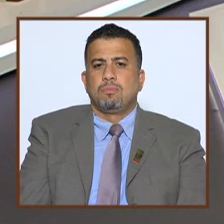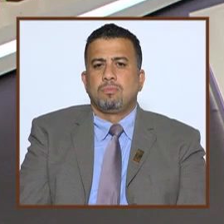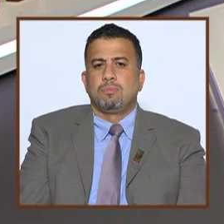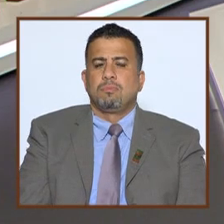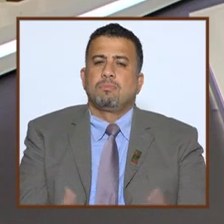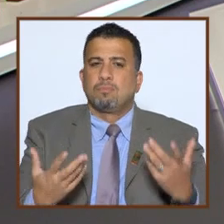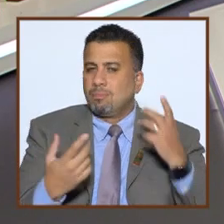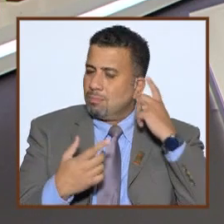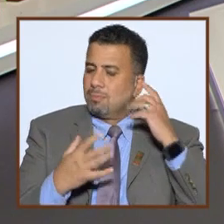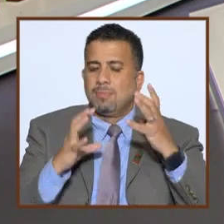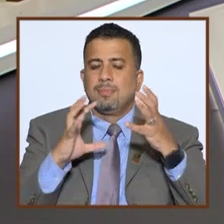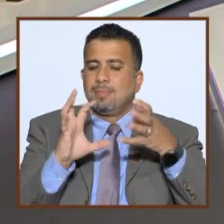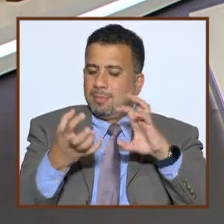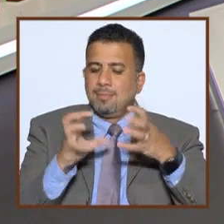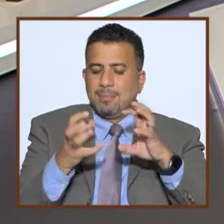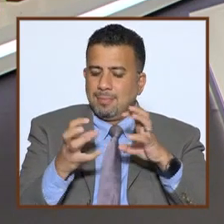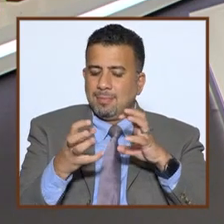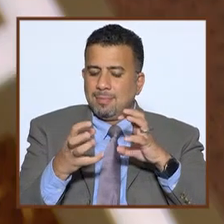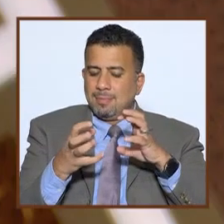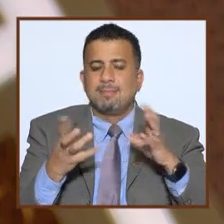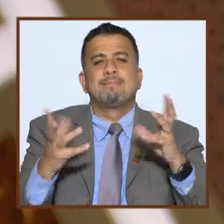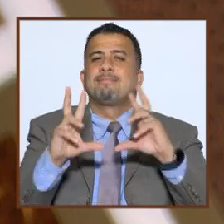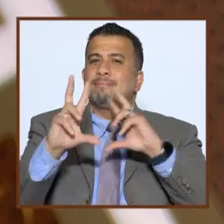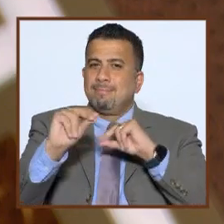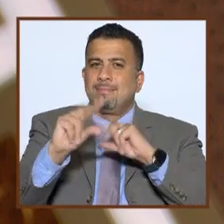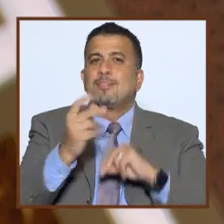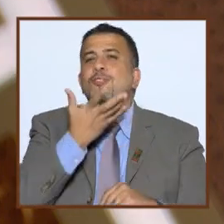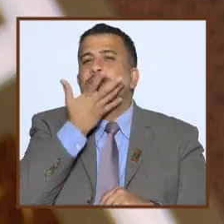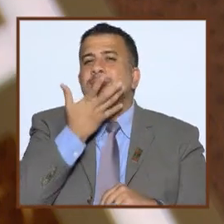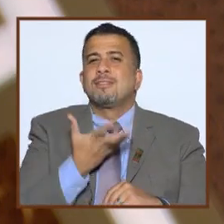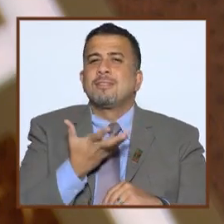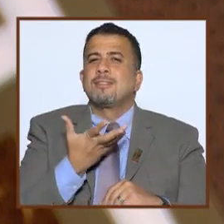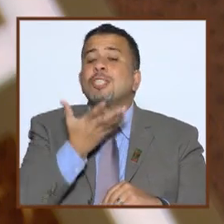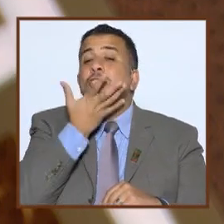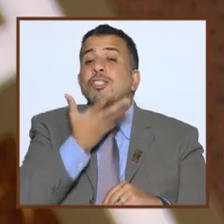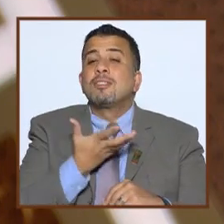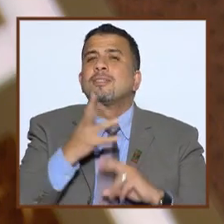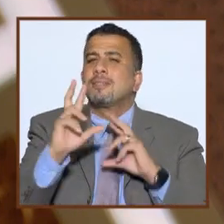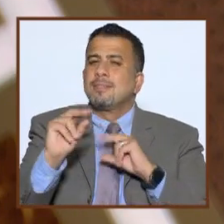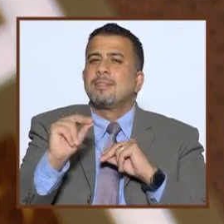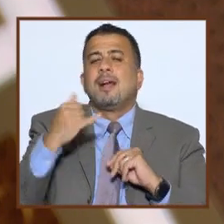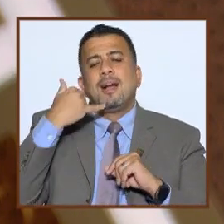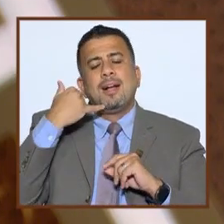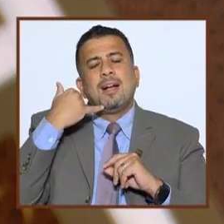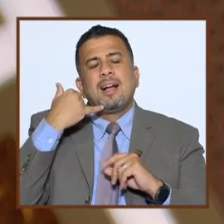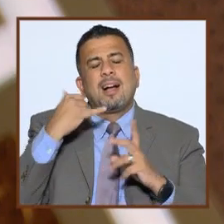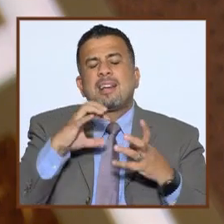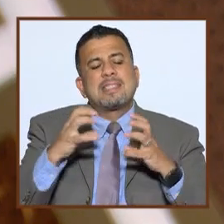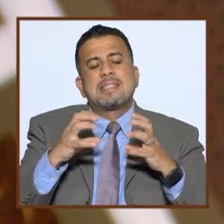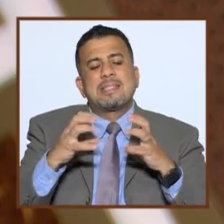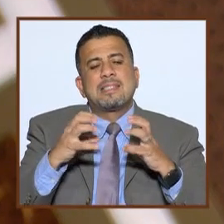ام محمد اختي يقطع الاتصال من عندك اعيد السؤال لو سمحتي